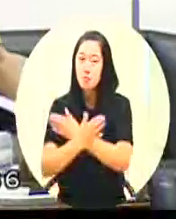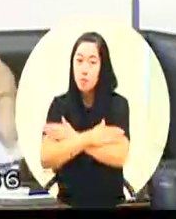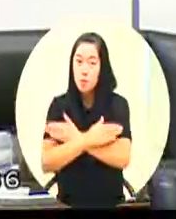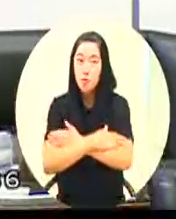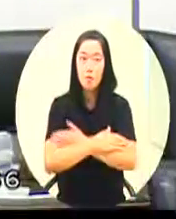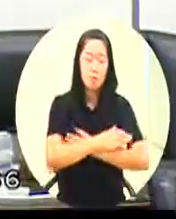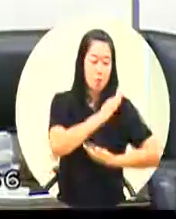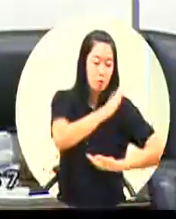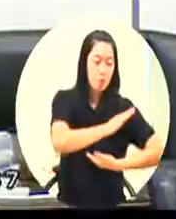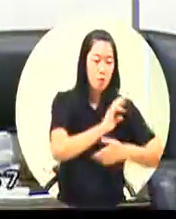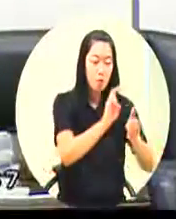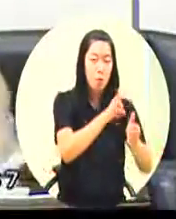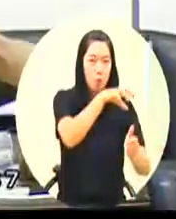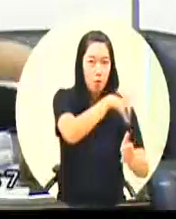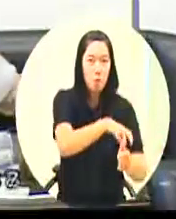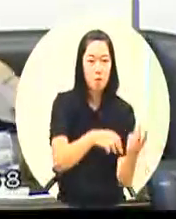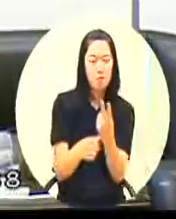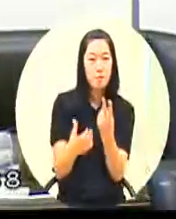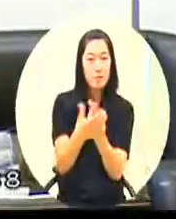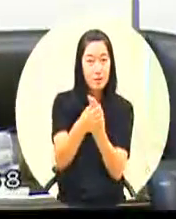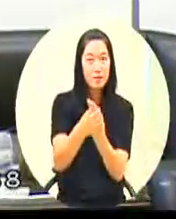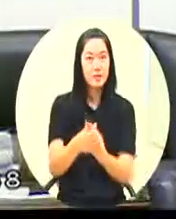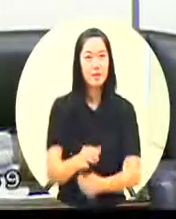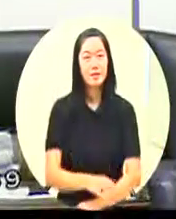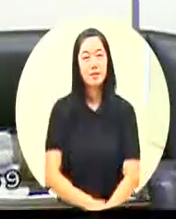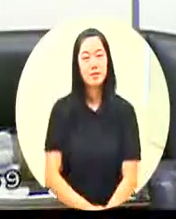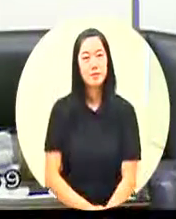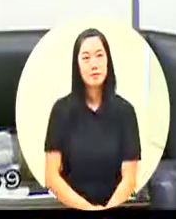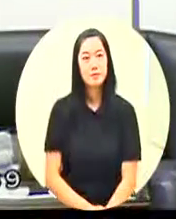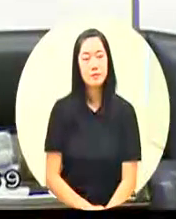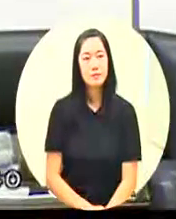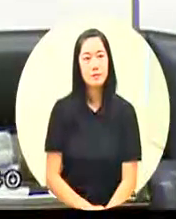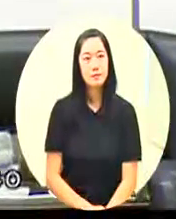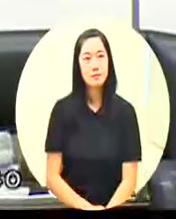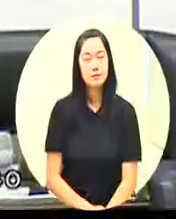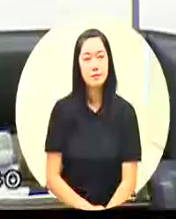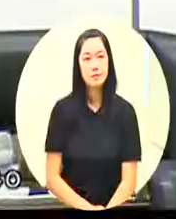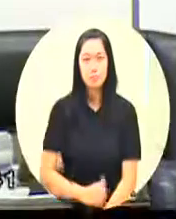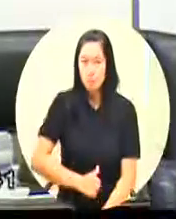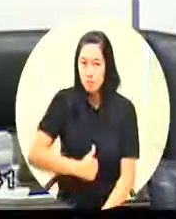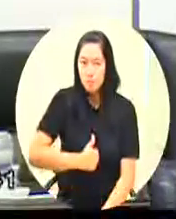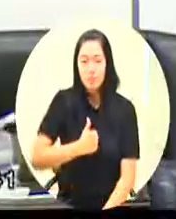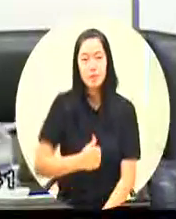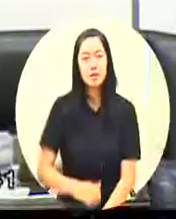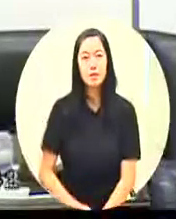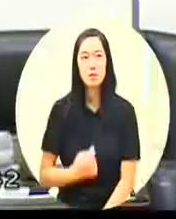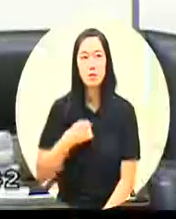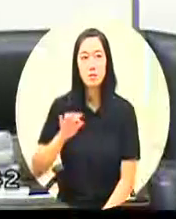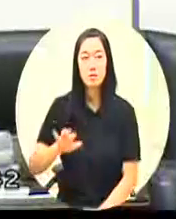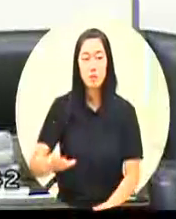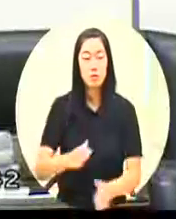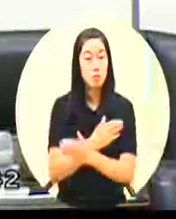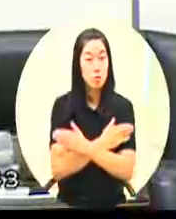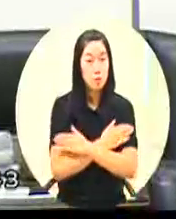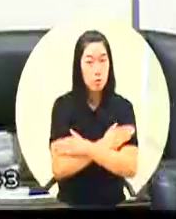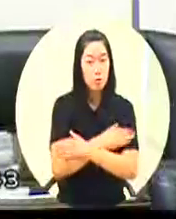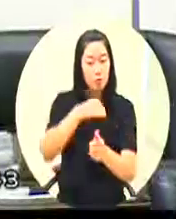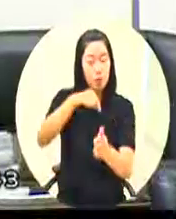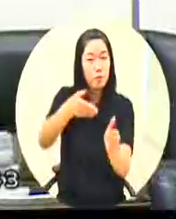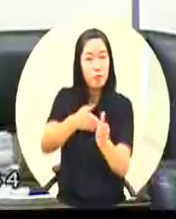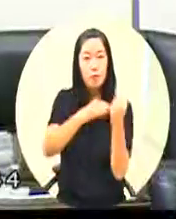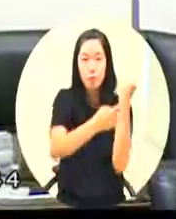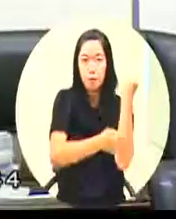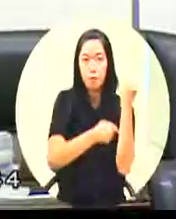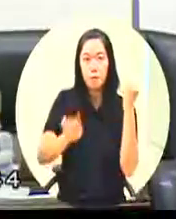跟这个什么幼稚园就把那幼托了，结果真的很不容易的，我们幼稚教育法哈。幼儿园现在